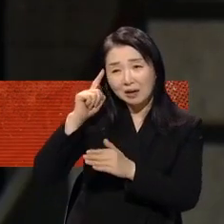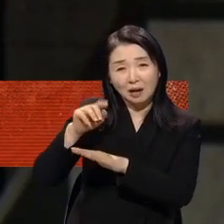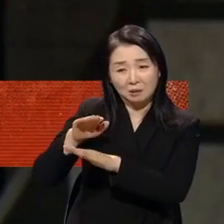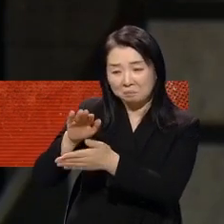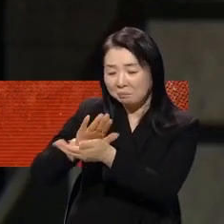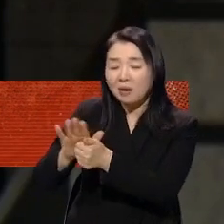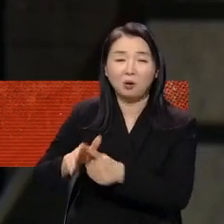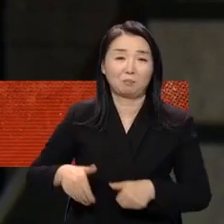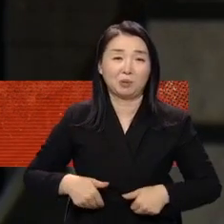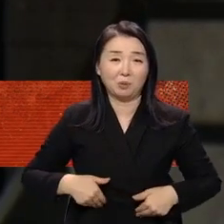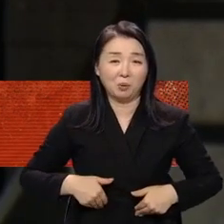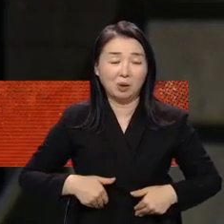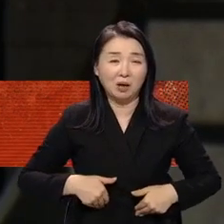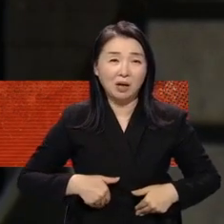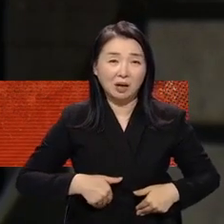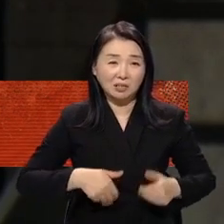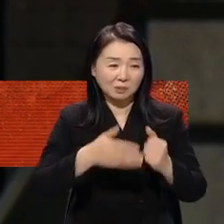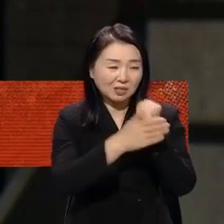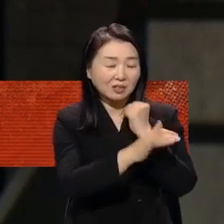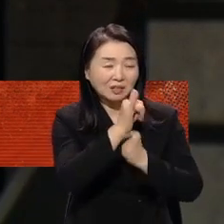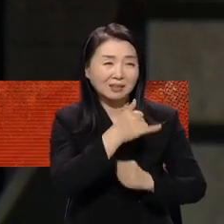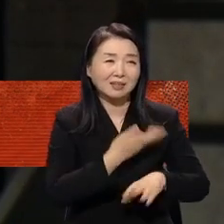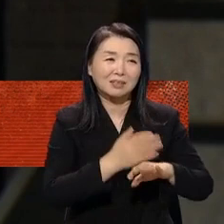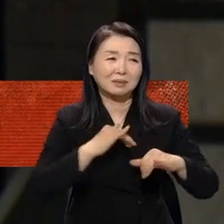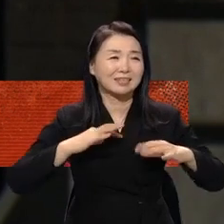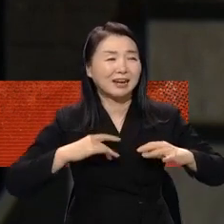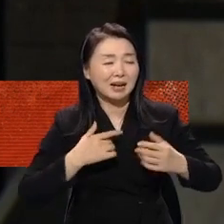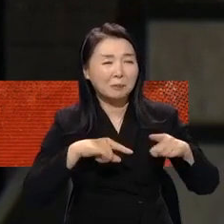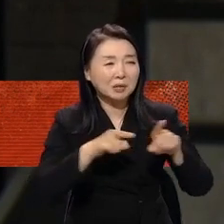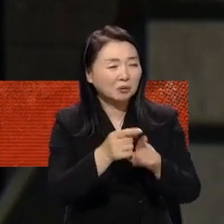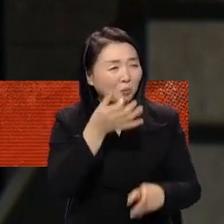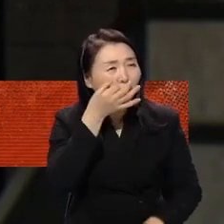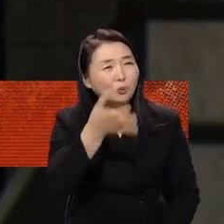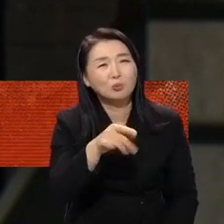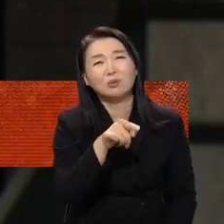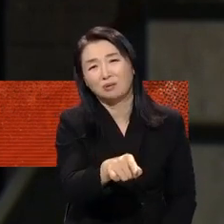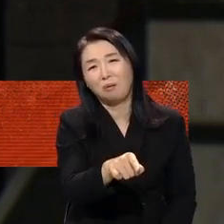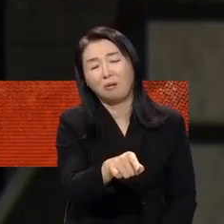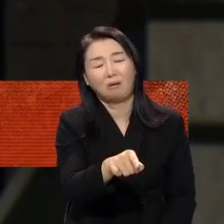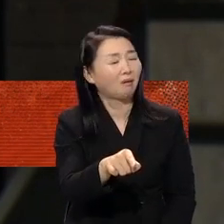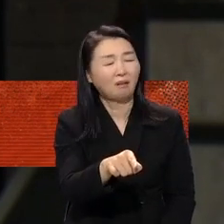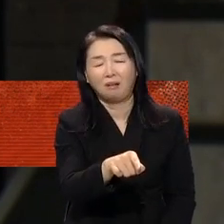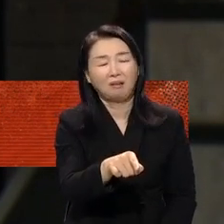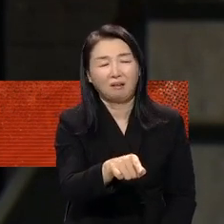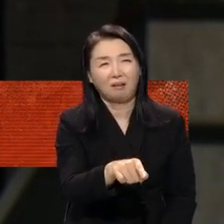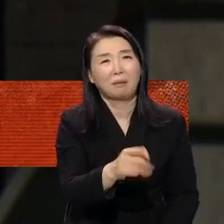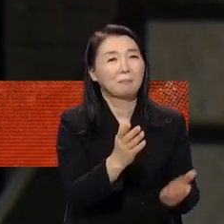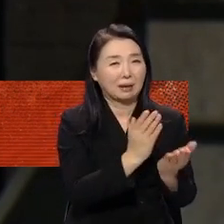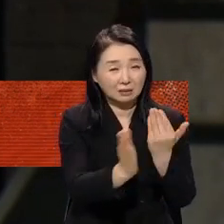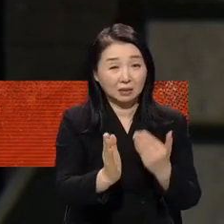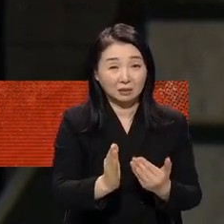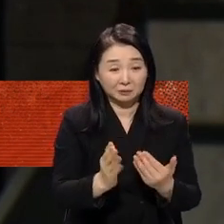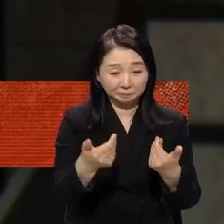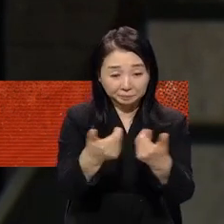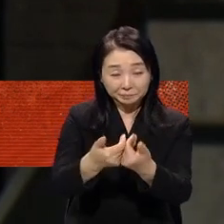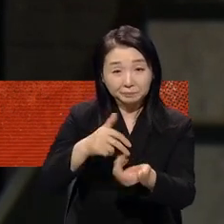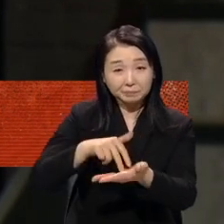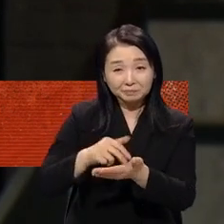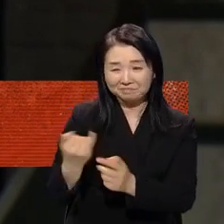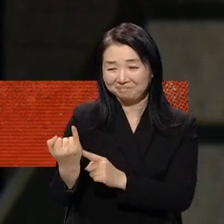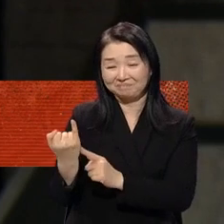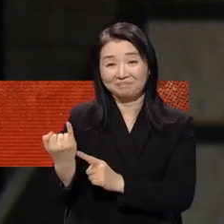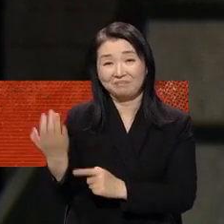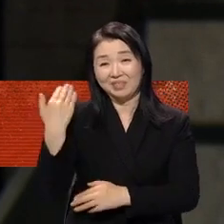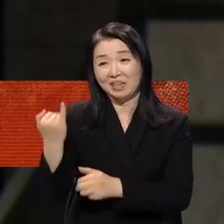있다 하더라도 막 다른 사람들한테 막 자랑스럽게 같이 있는데 보여 주는 거는 그럼 거꾸로 얘기해 가지고 그 여성이 옛날 남편